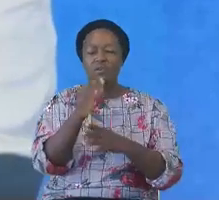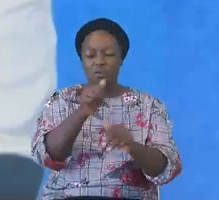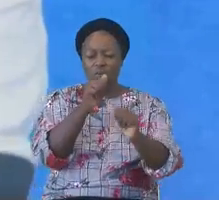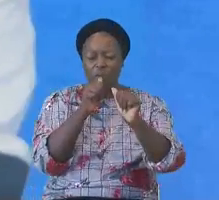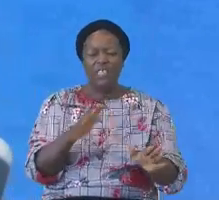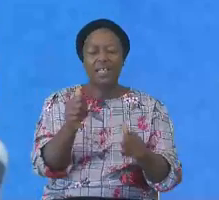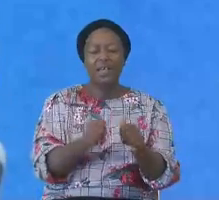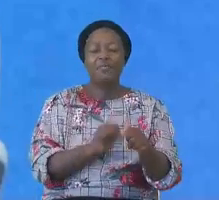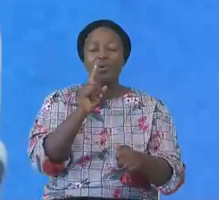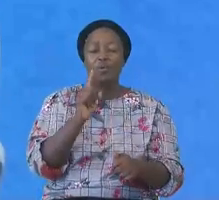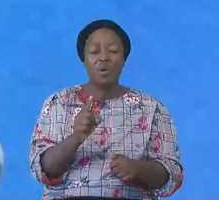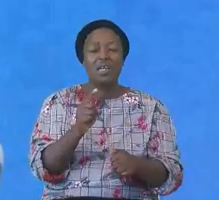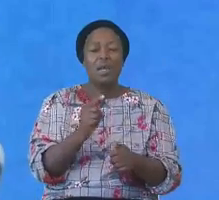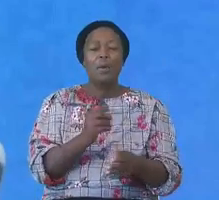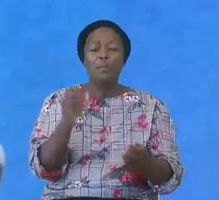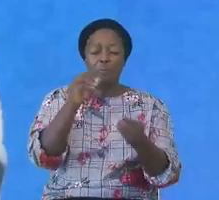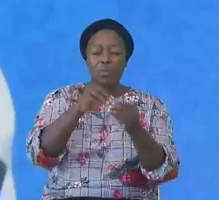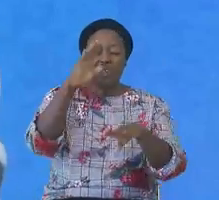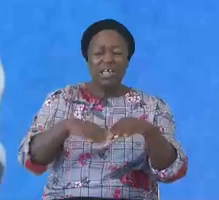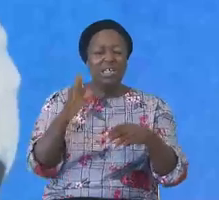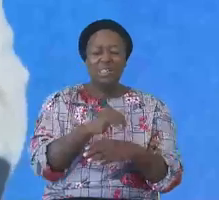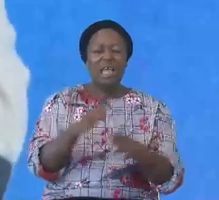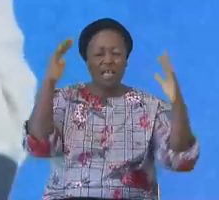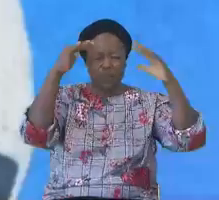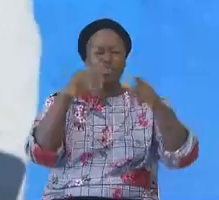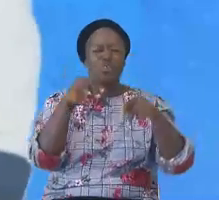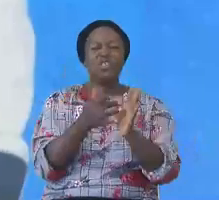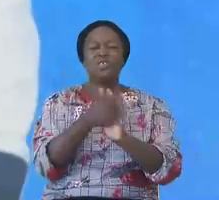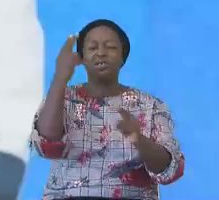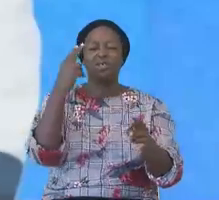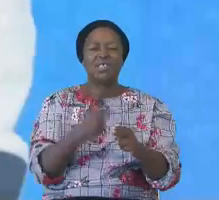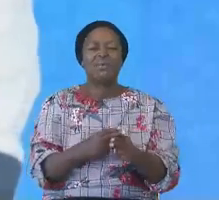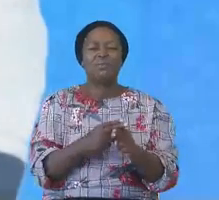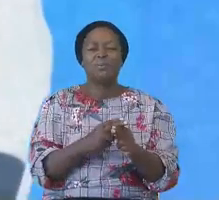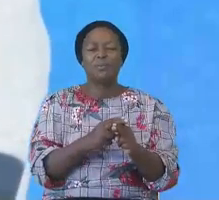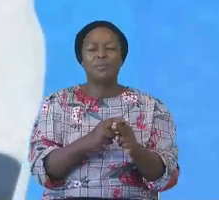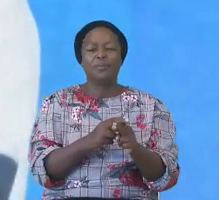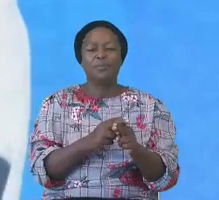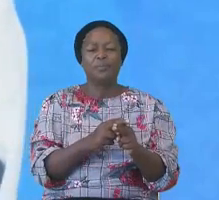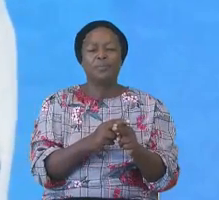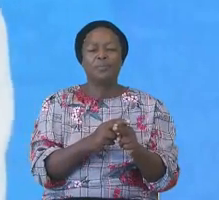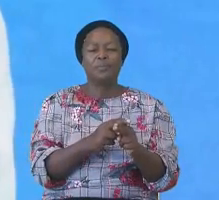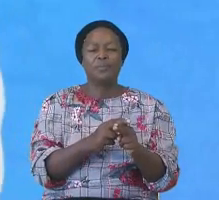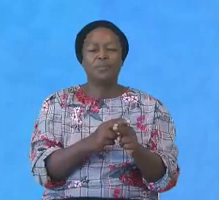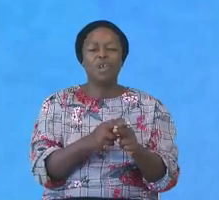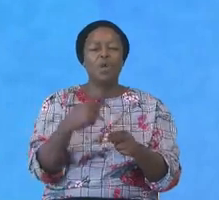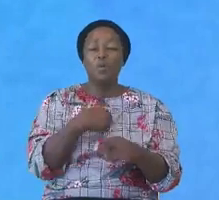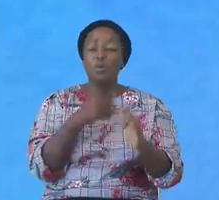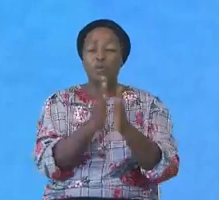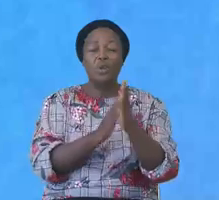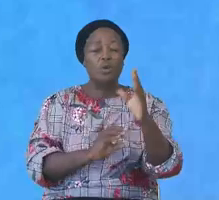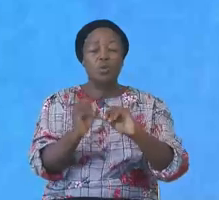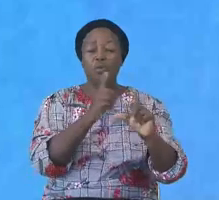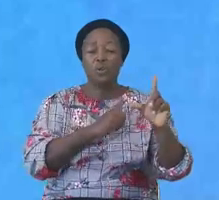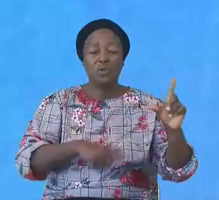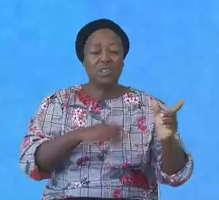leur soumission à toi. Je demande, Seigneur, aujourd'hui, que tu bénisses chacun au-delà de leurs attentes